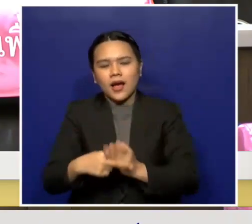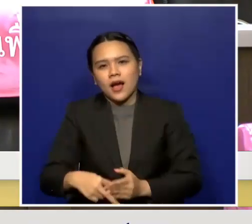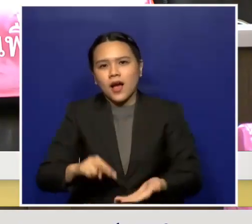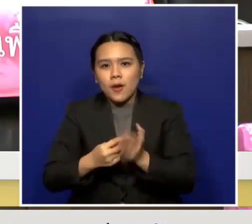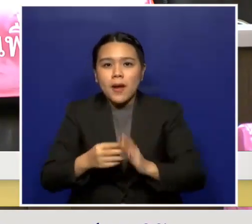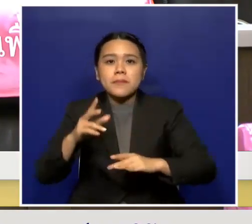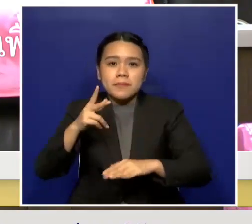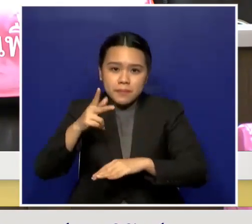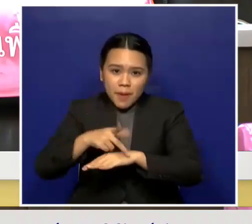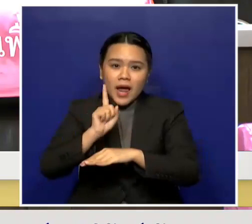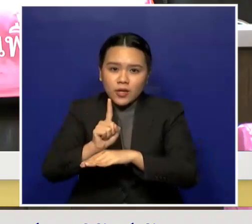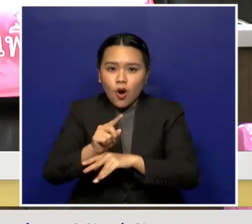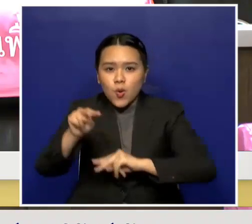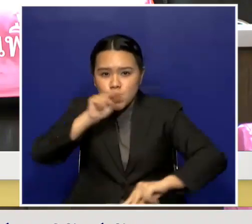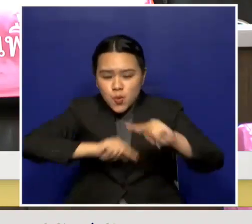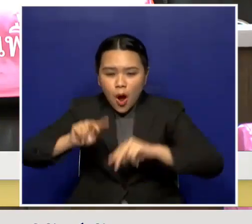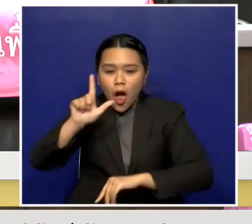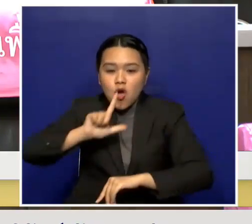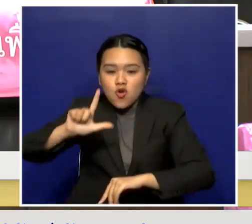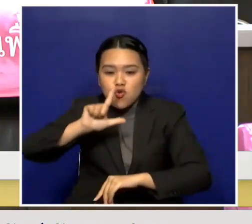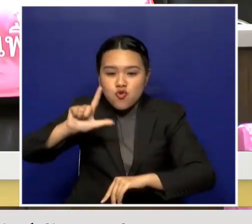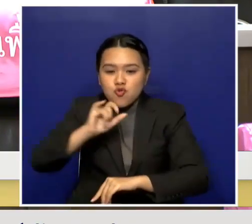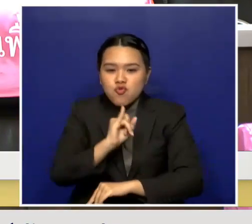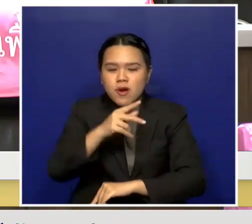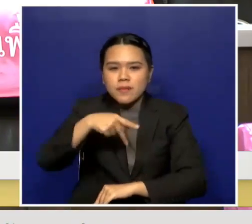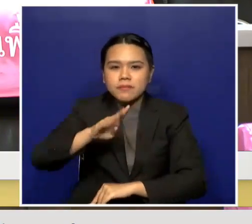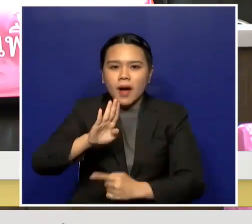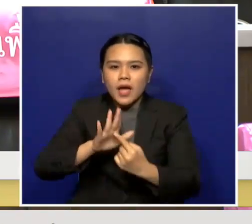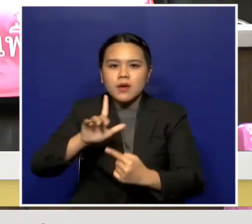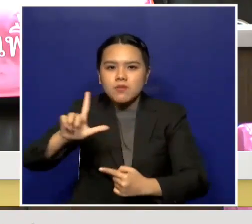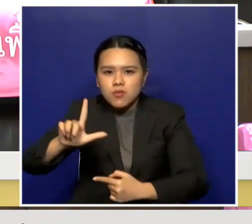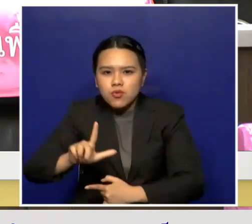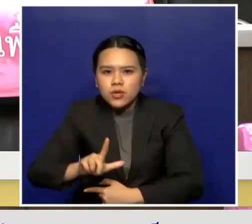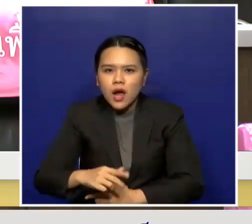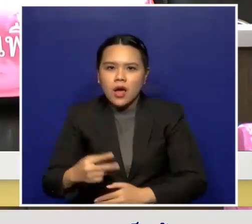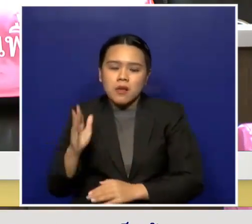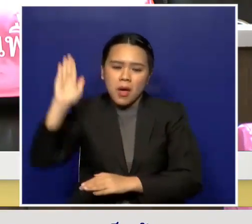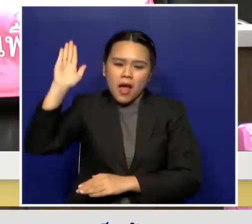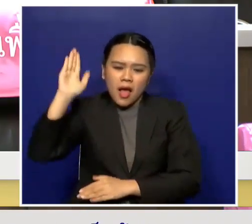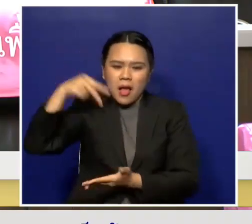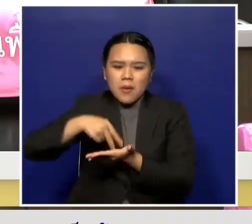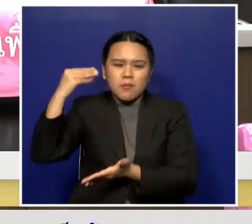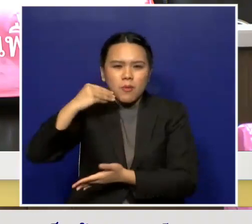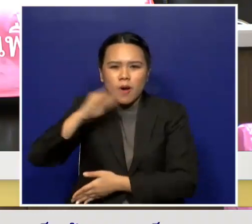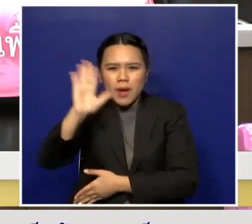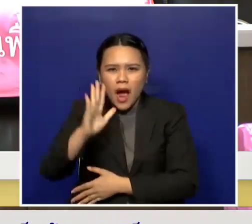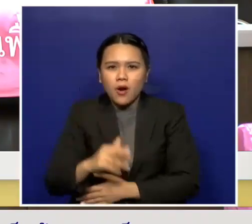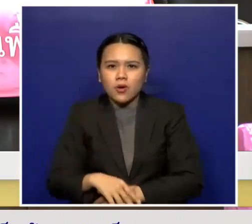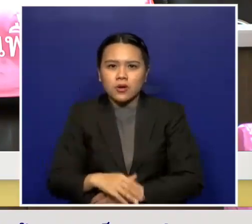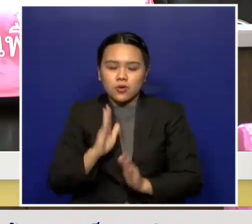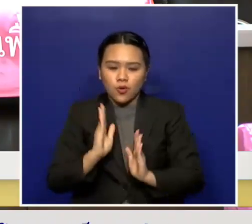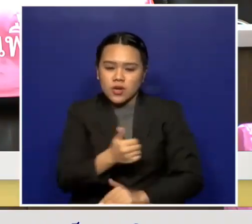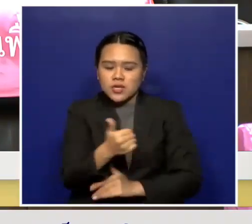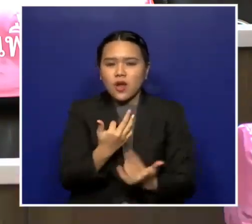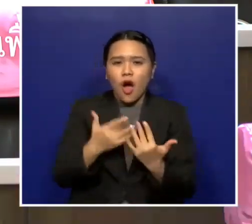คุมลุงไพบูลย์นิติตะวันพรรคพระพุทธเจ้าเลยครับว่าอย่าขึ้นบ่อยชาวบ้านเขารอฟังอยู่รำคาญ ครับผมก็